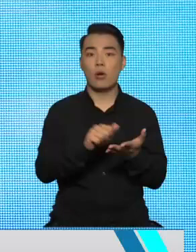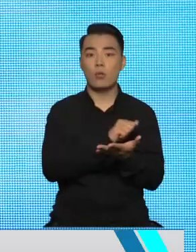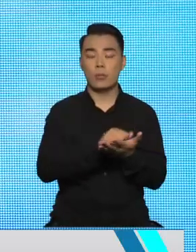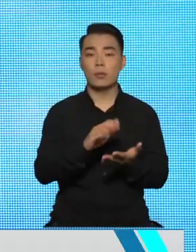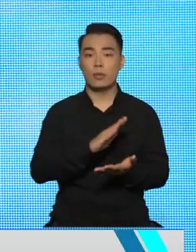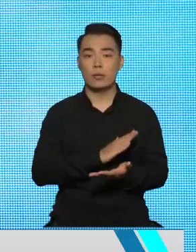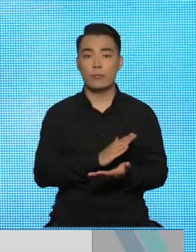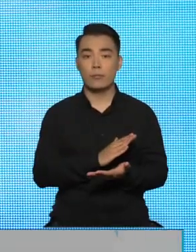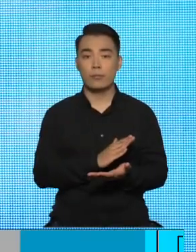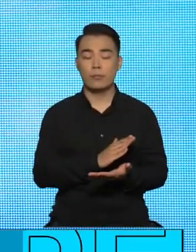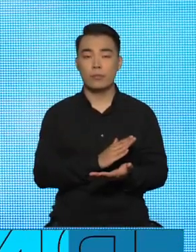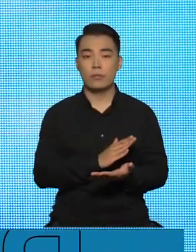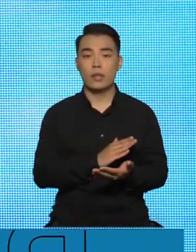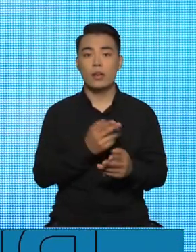документов.